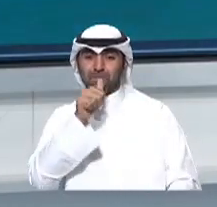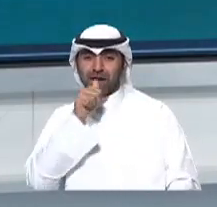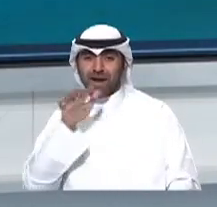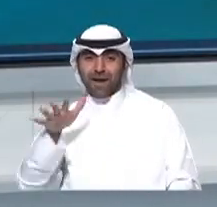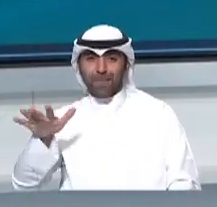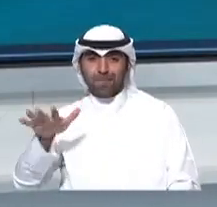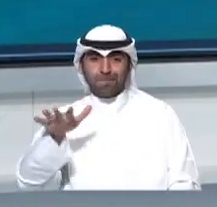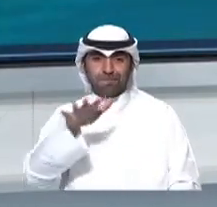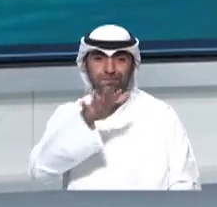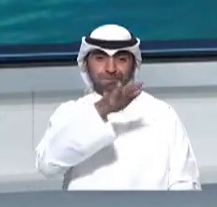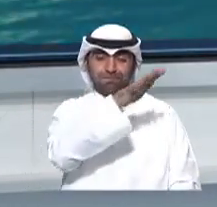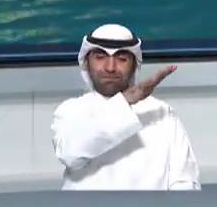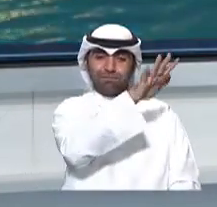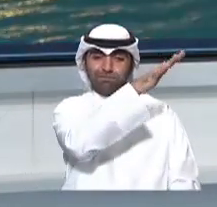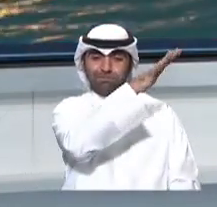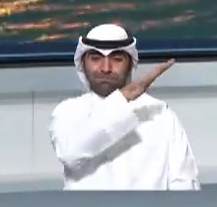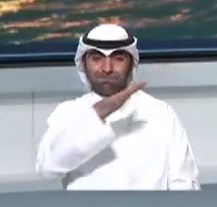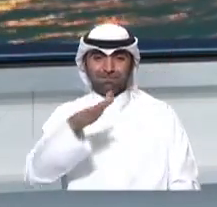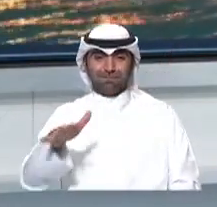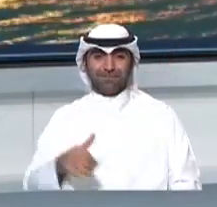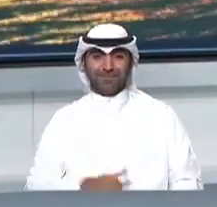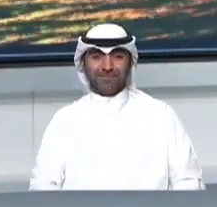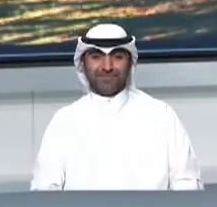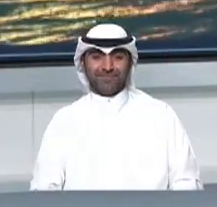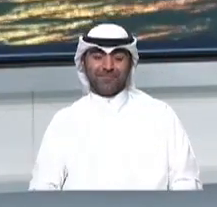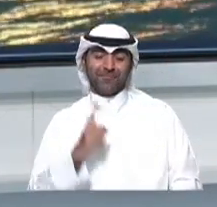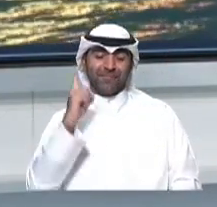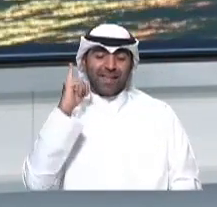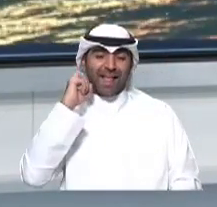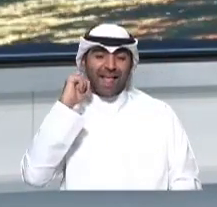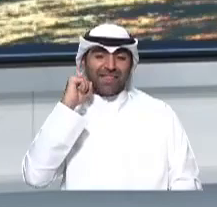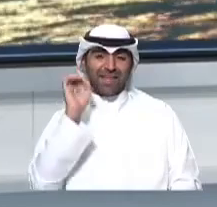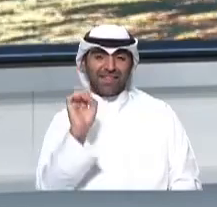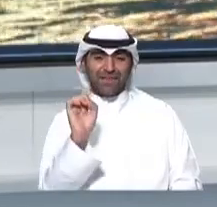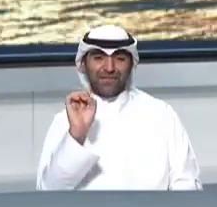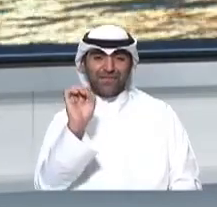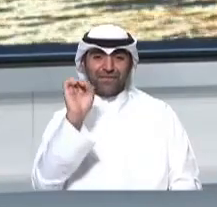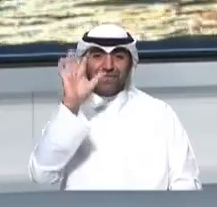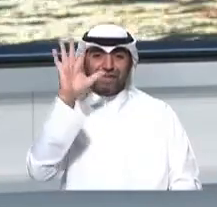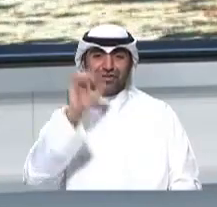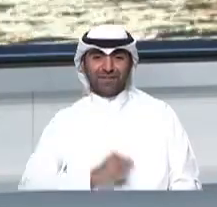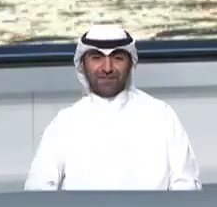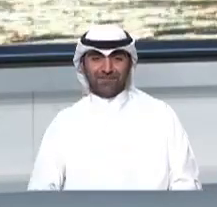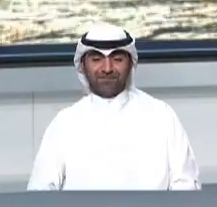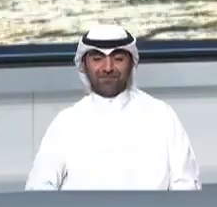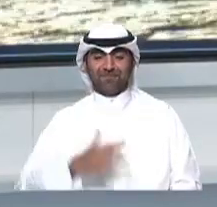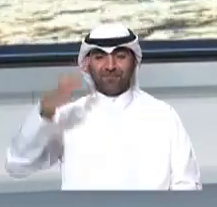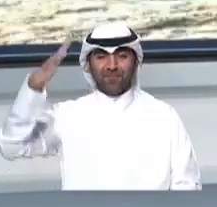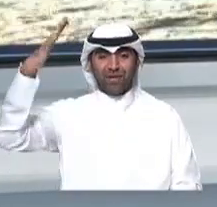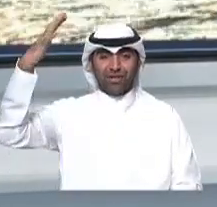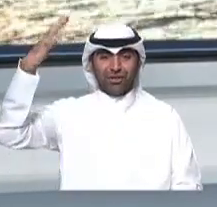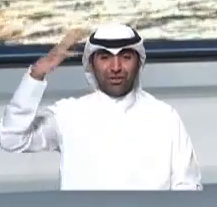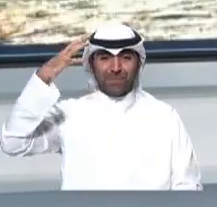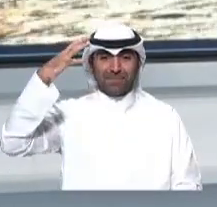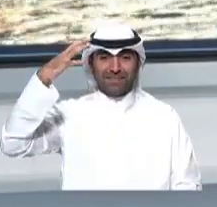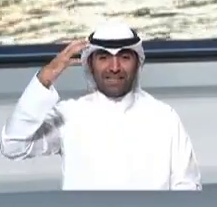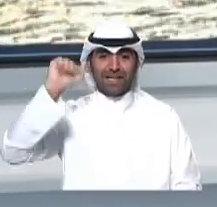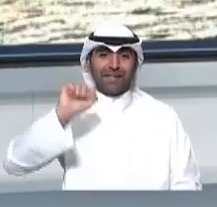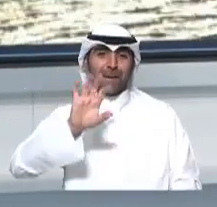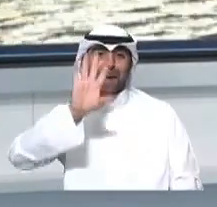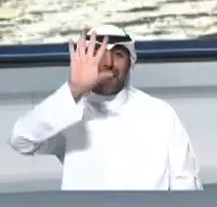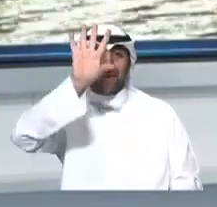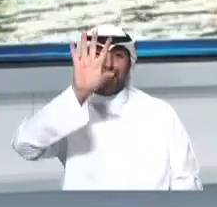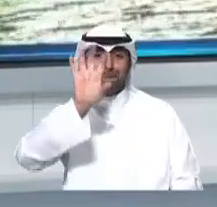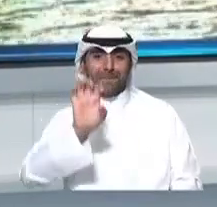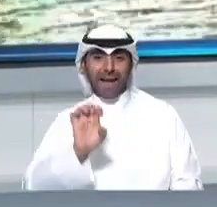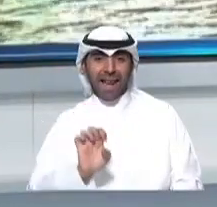تزال ضعيفة في فترات الفساد. أذان الفجر حسب التوقيت المحلي لمدينة الكويت الساعة 4:23 دقيقة،